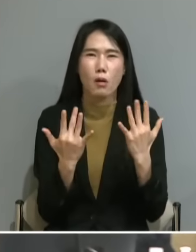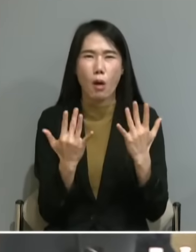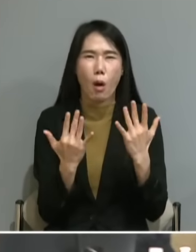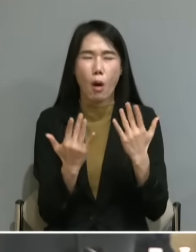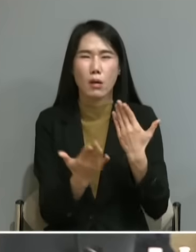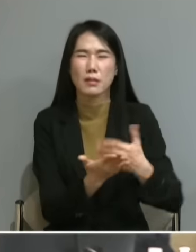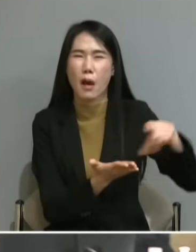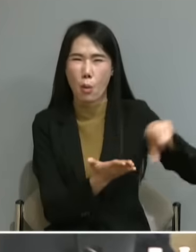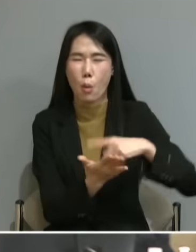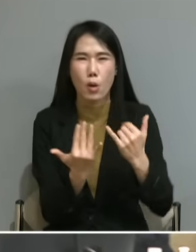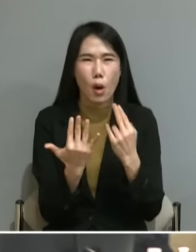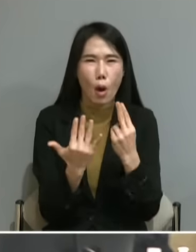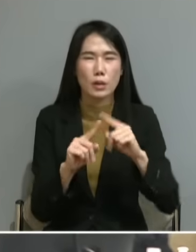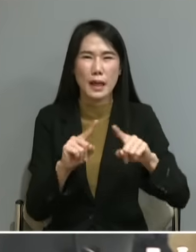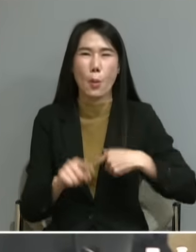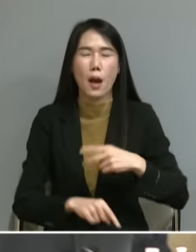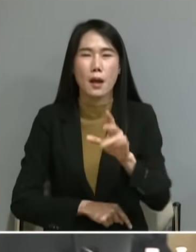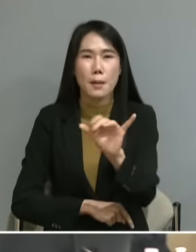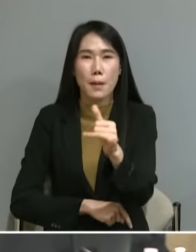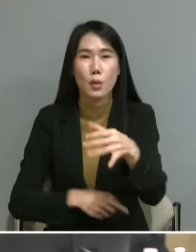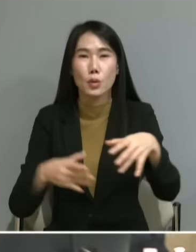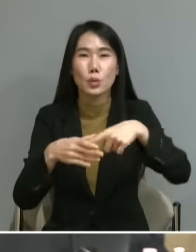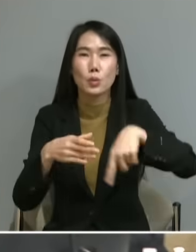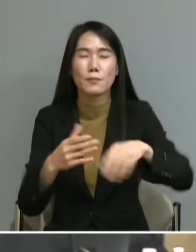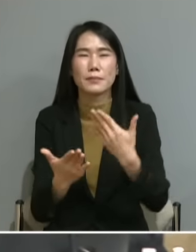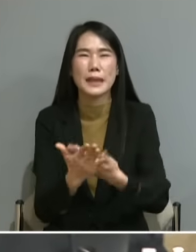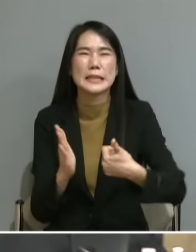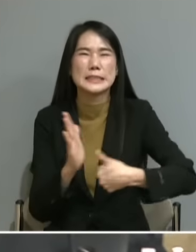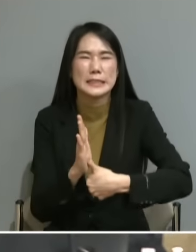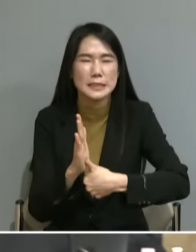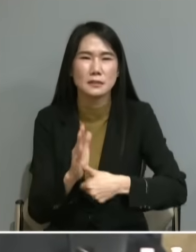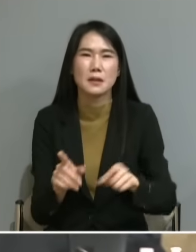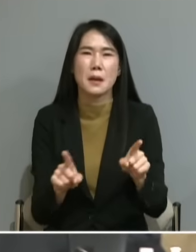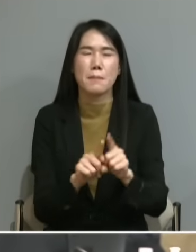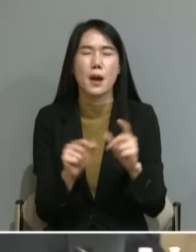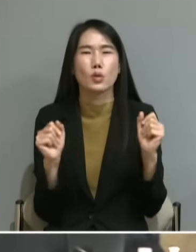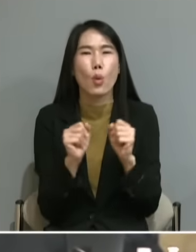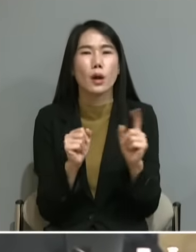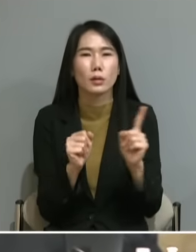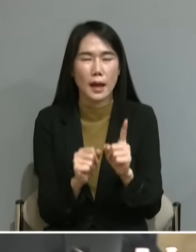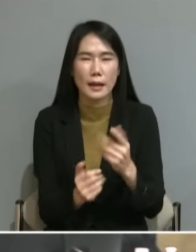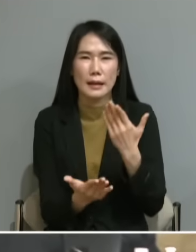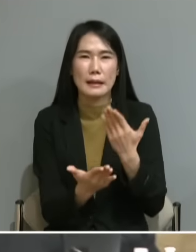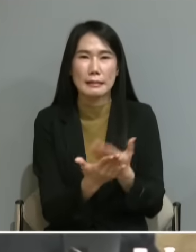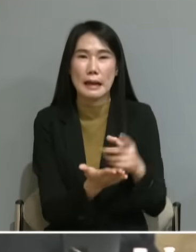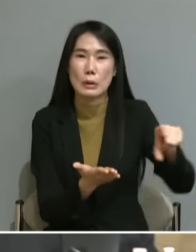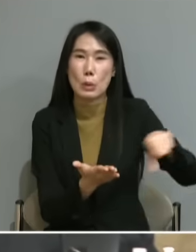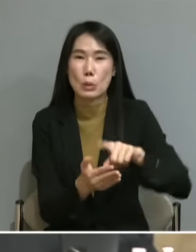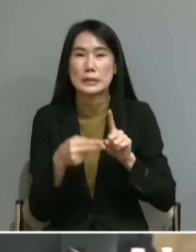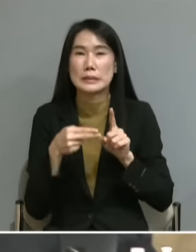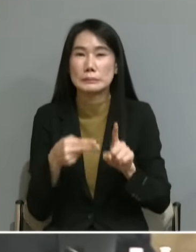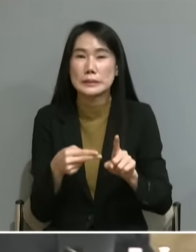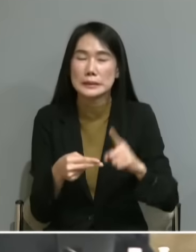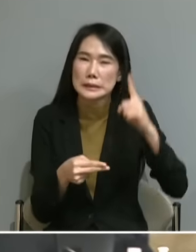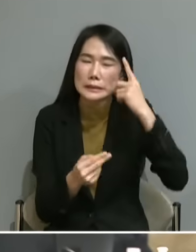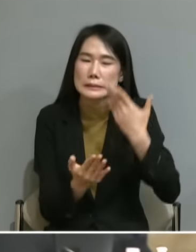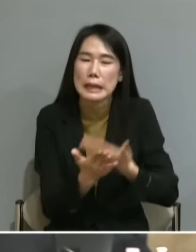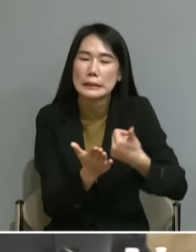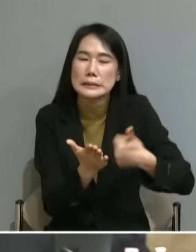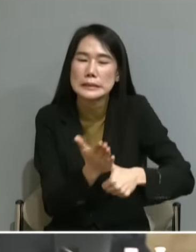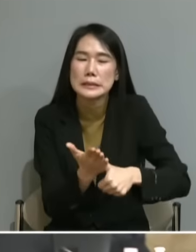ต่อีกหลายคนที่เป็นหนี้เป็นสินเยอะก็จะใช้เงินผิดวัตถุประสงค์ผิดประเภทว่าบางคนก็เตรียมที่